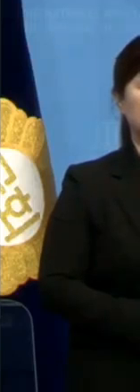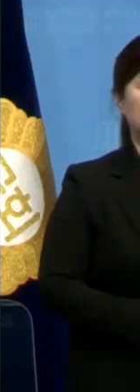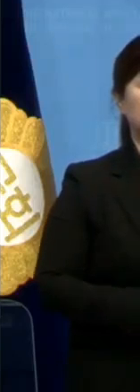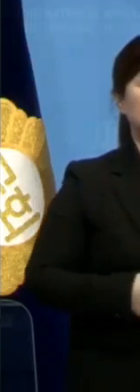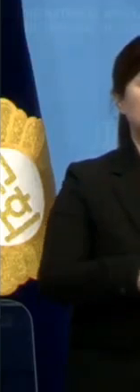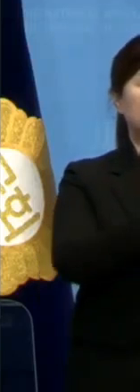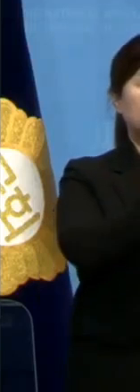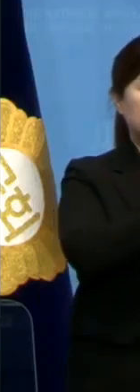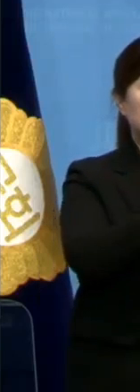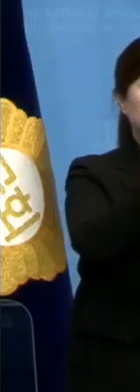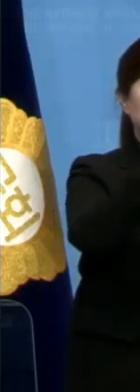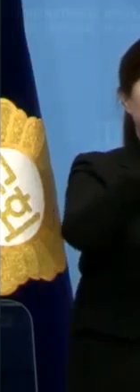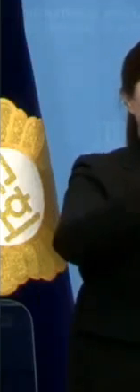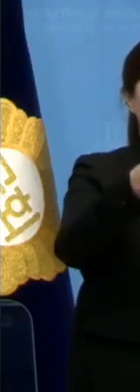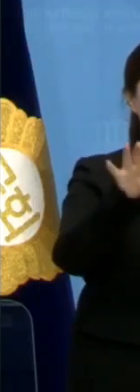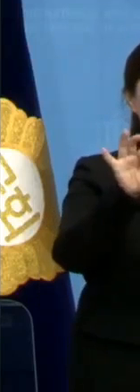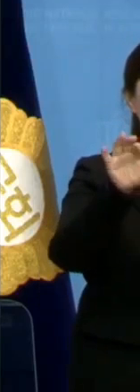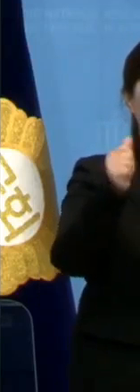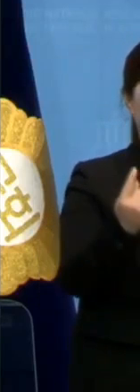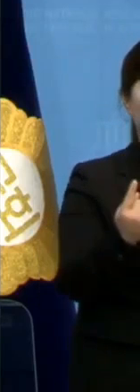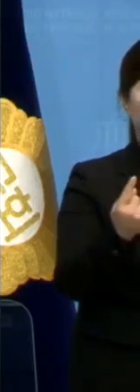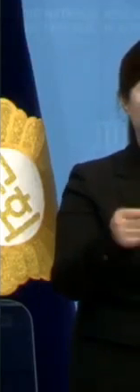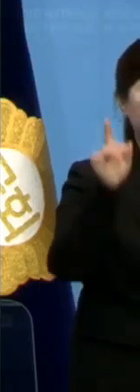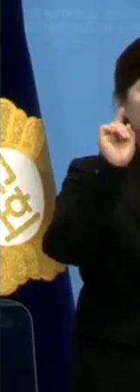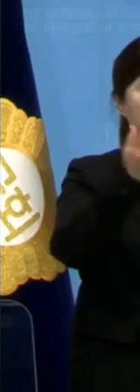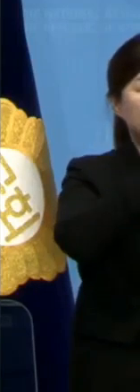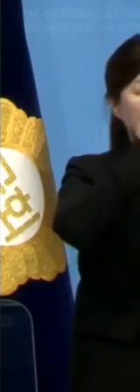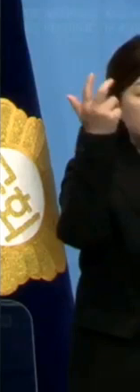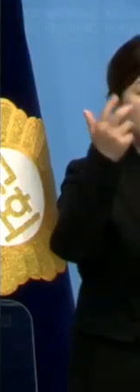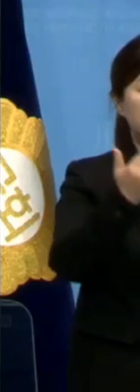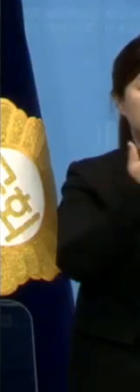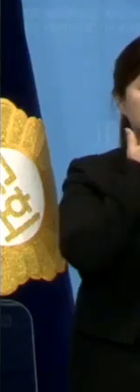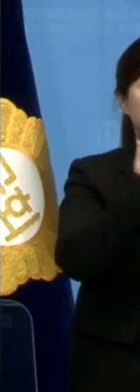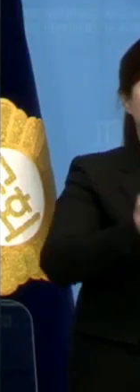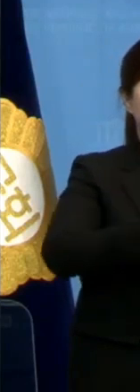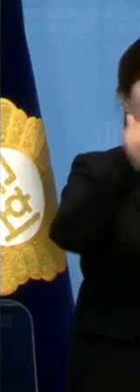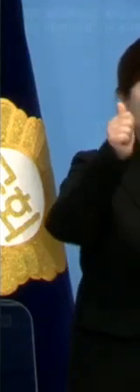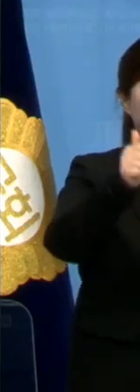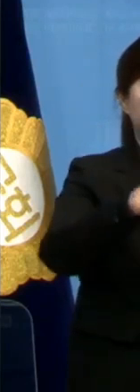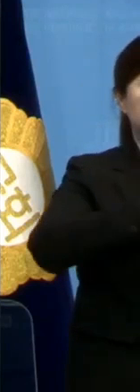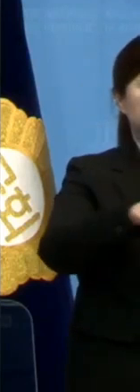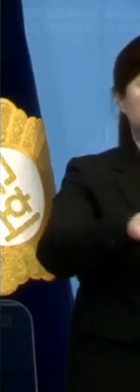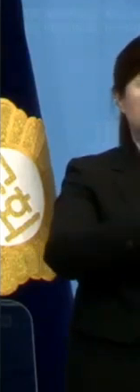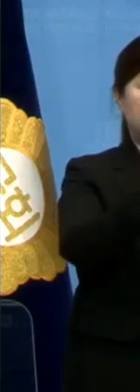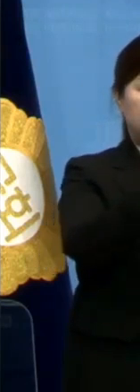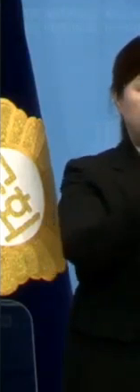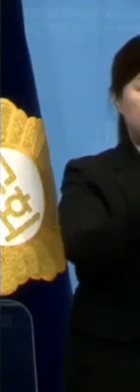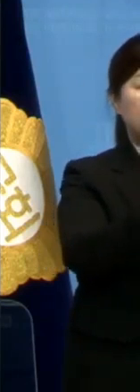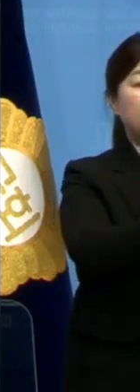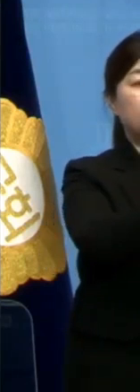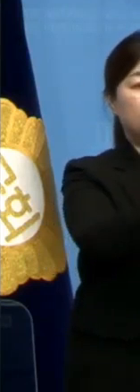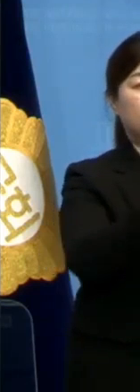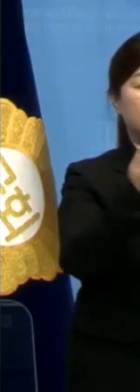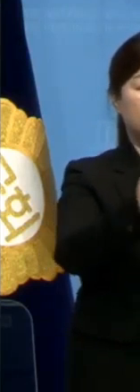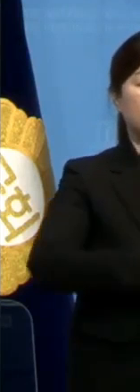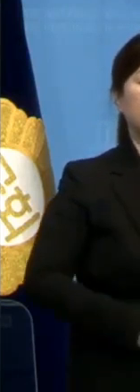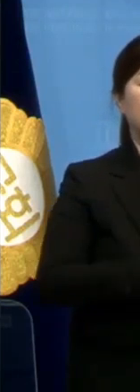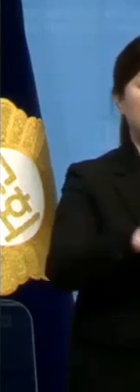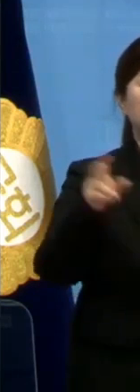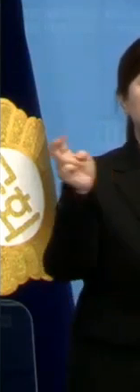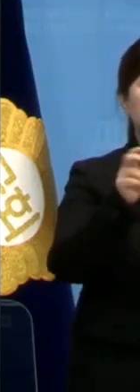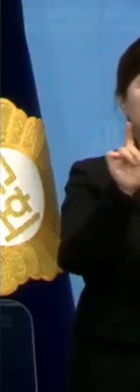우상호 내일을 꿈꾸는 서울 정책 시리즈 3탄을 오늘 발표하도록 하겠습니다. 오늘